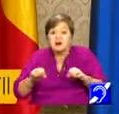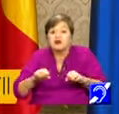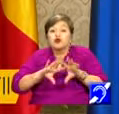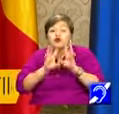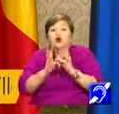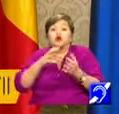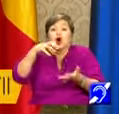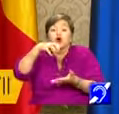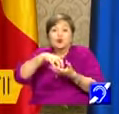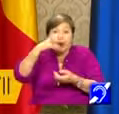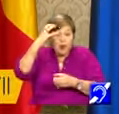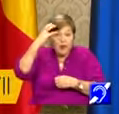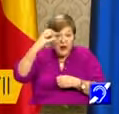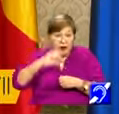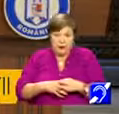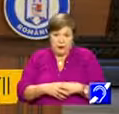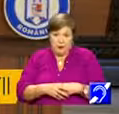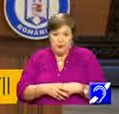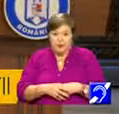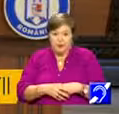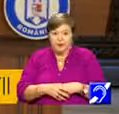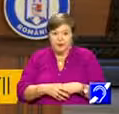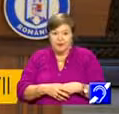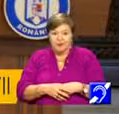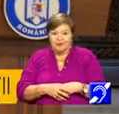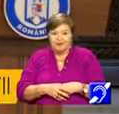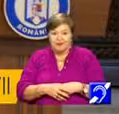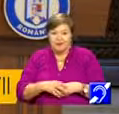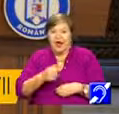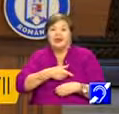guvernamentale. Vă doresc mult succes!